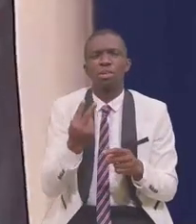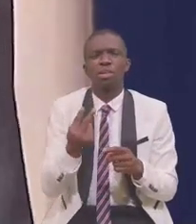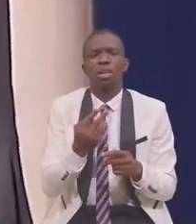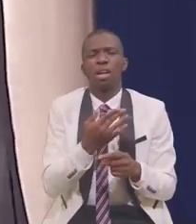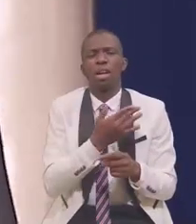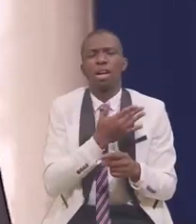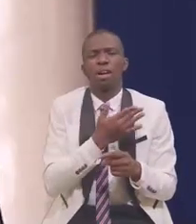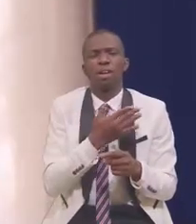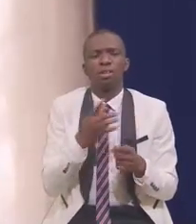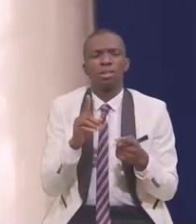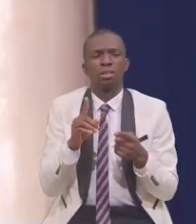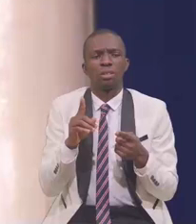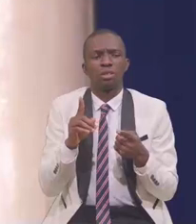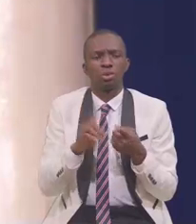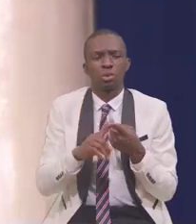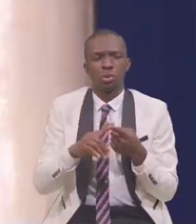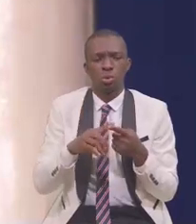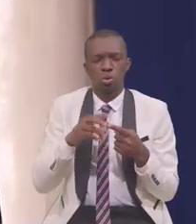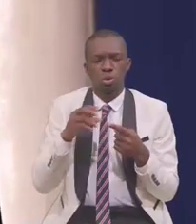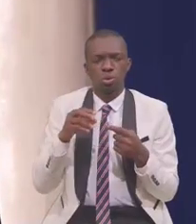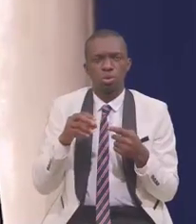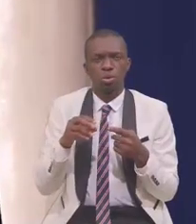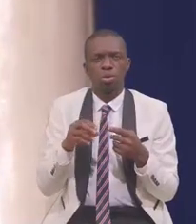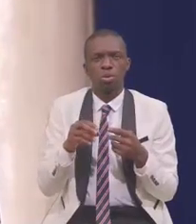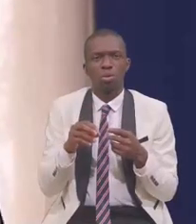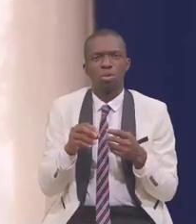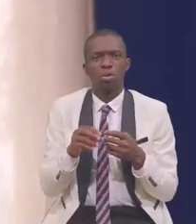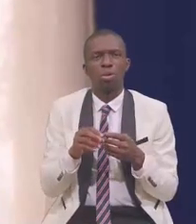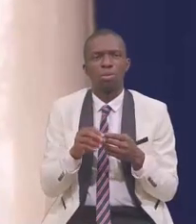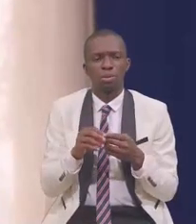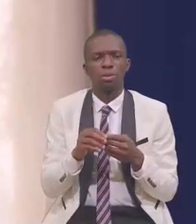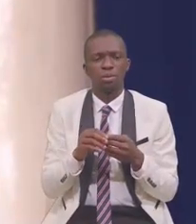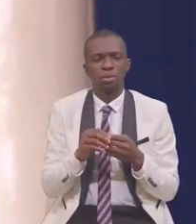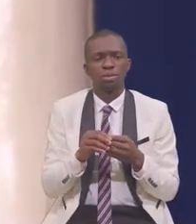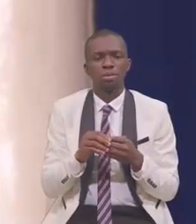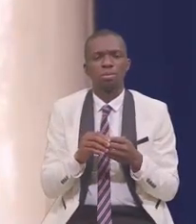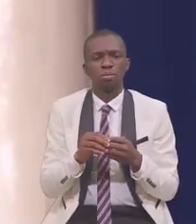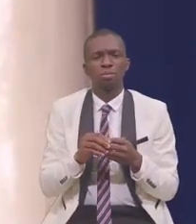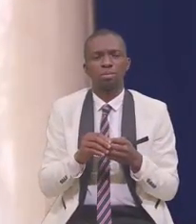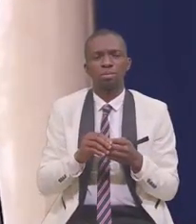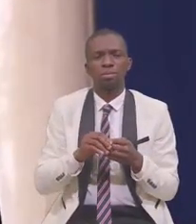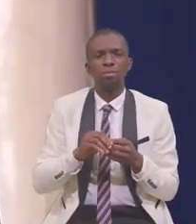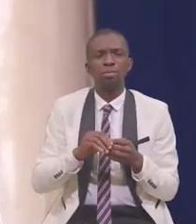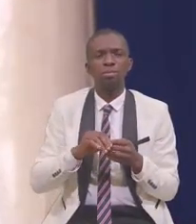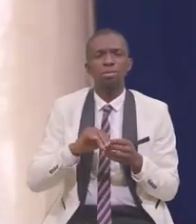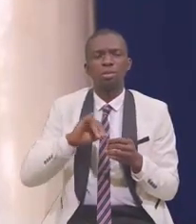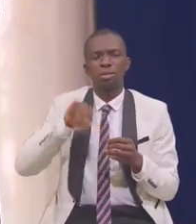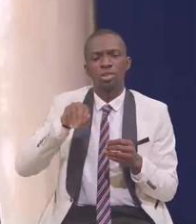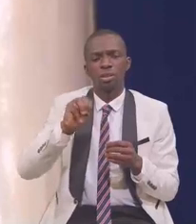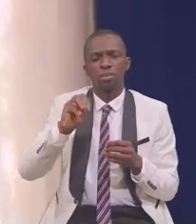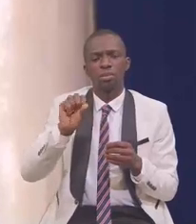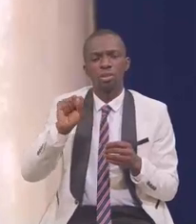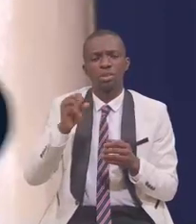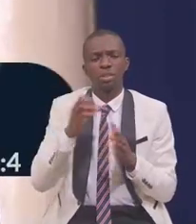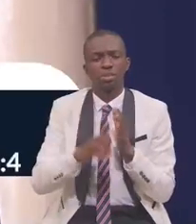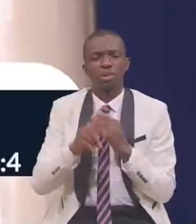dans le bourbier. Allons à Jacques 1, Jacques 1,